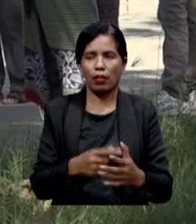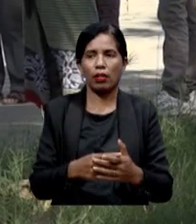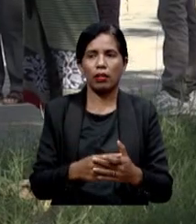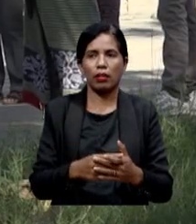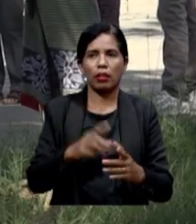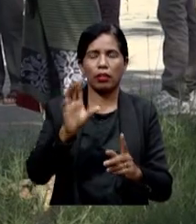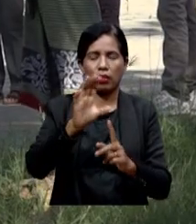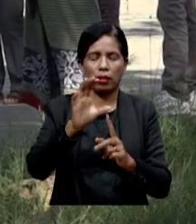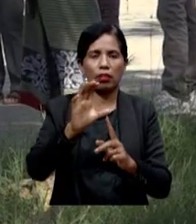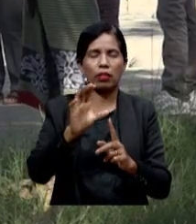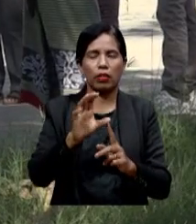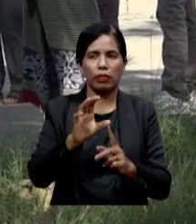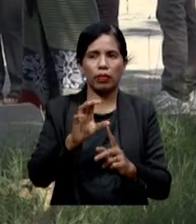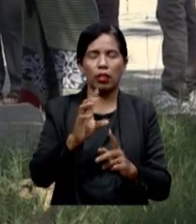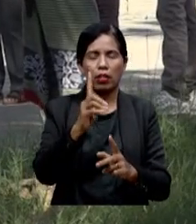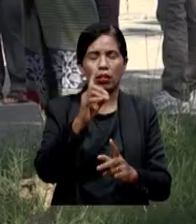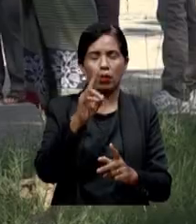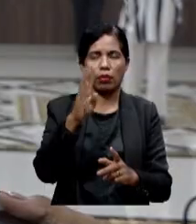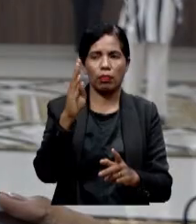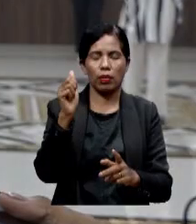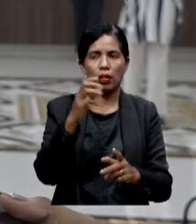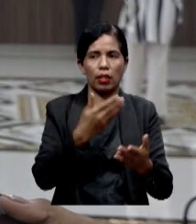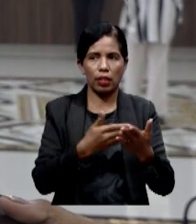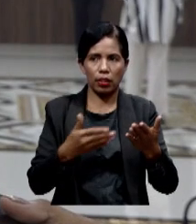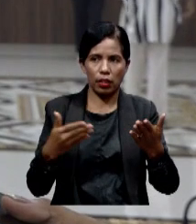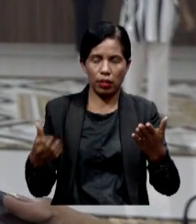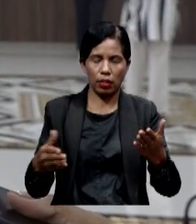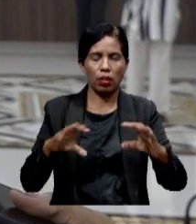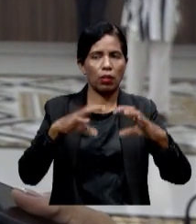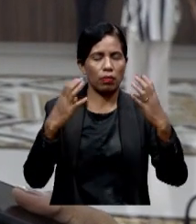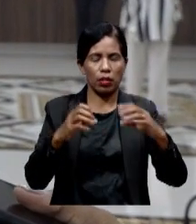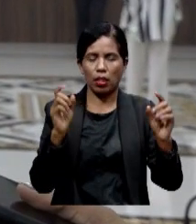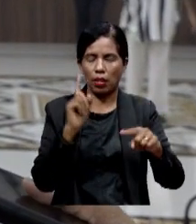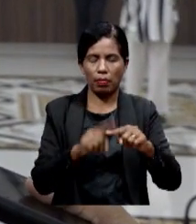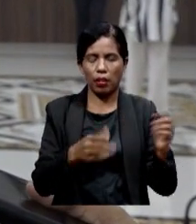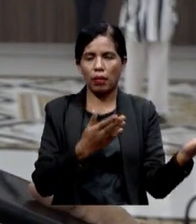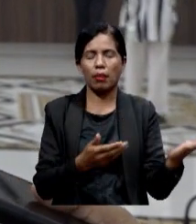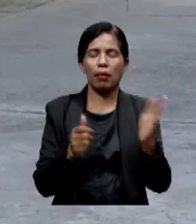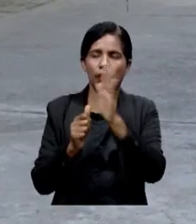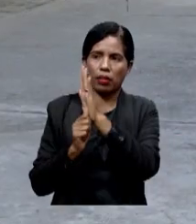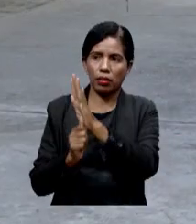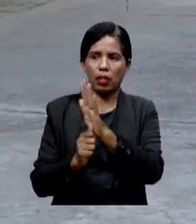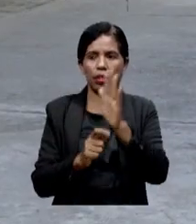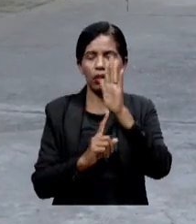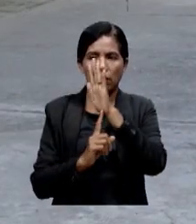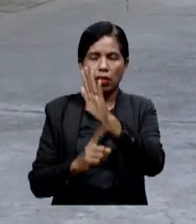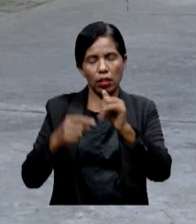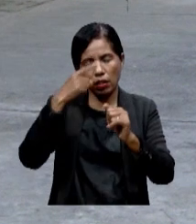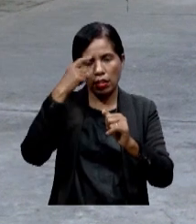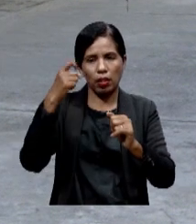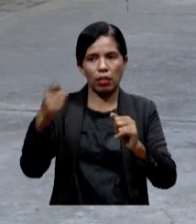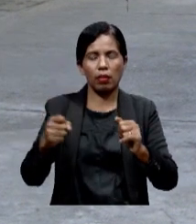koordinator Israel Expo Dubai Manuel Wong hateten produto hirakne komisaun la consegue apresenta ka hala promosaun tamba